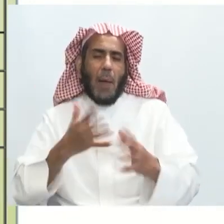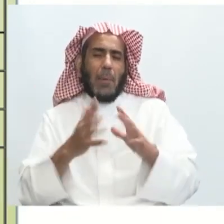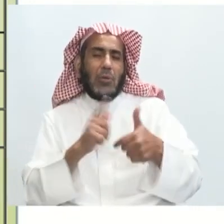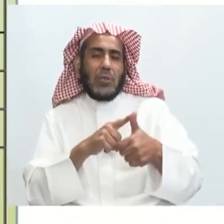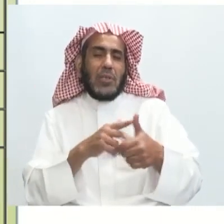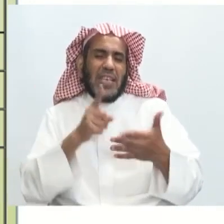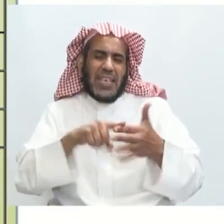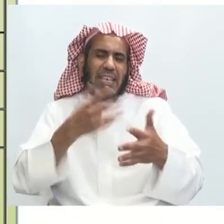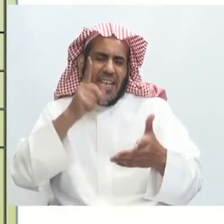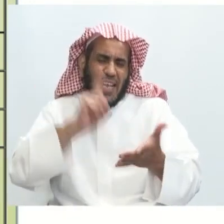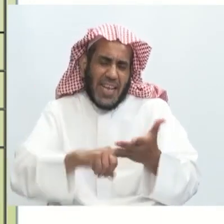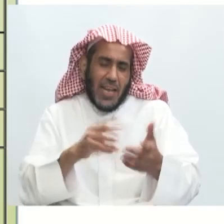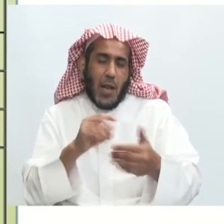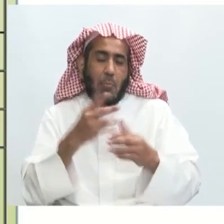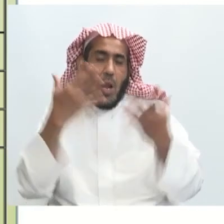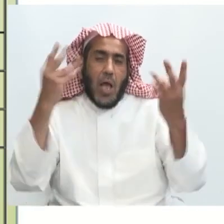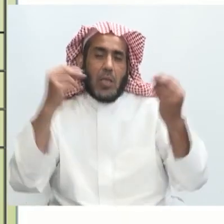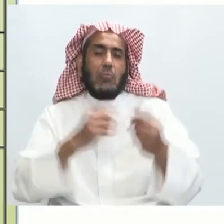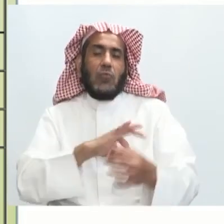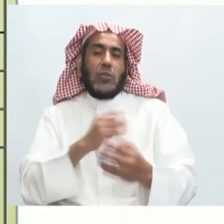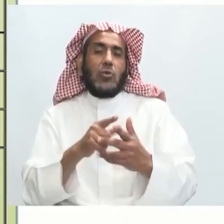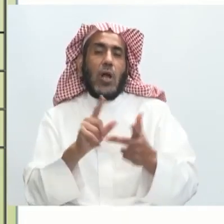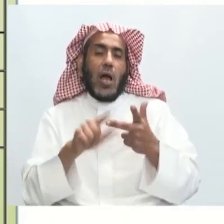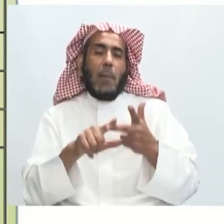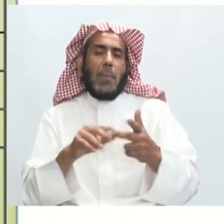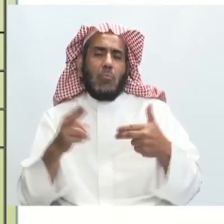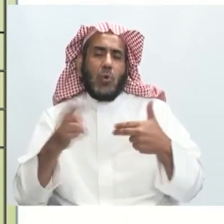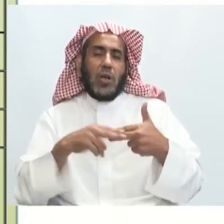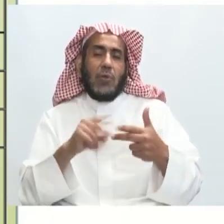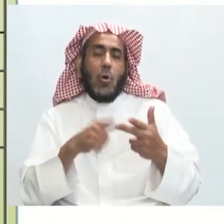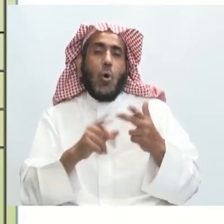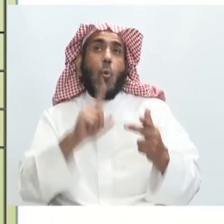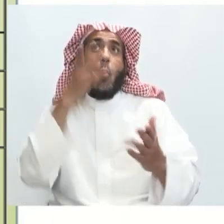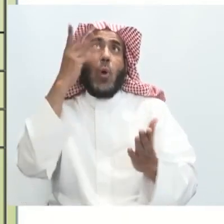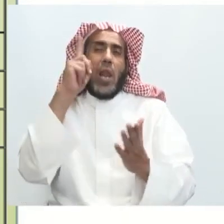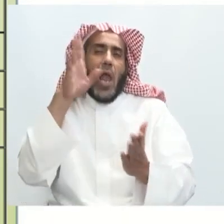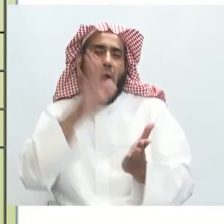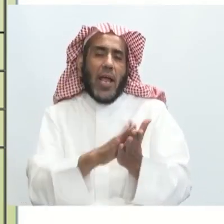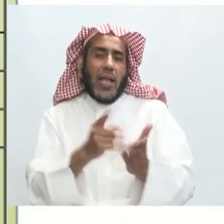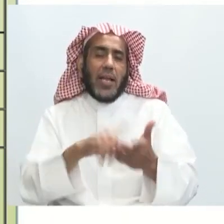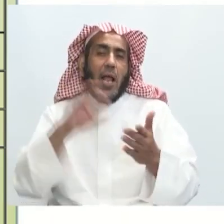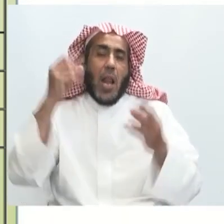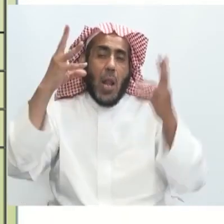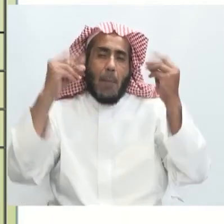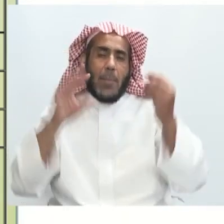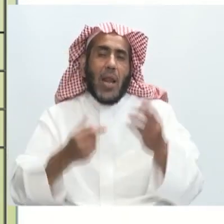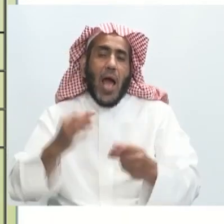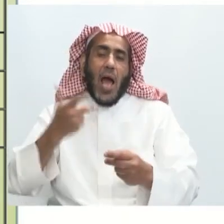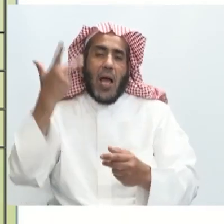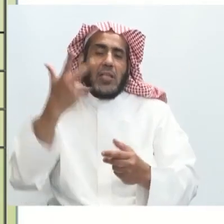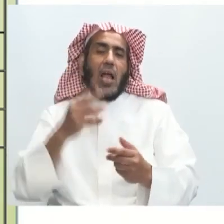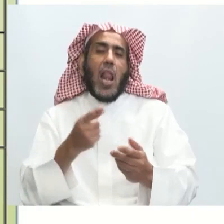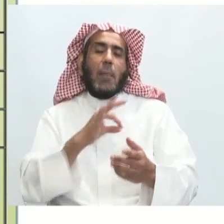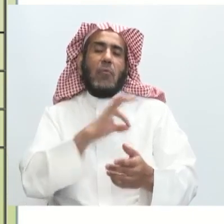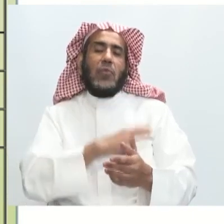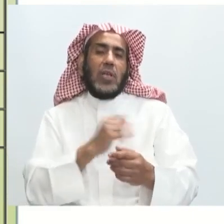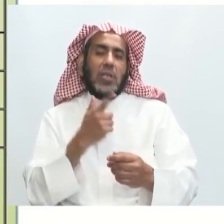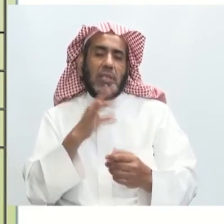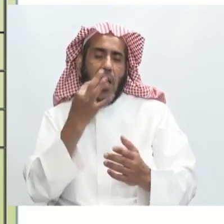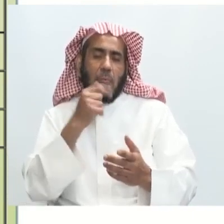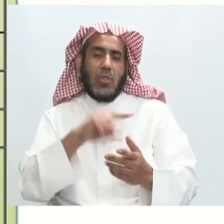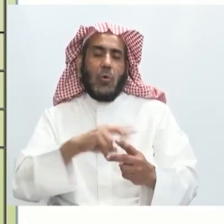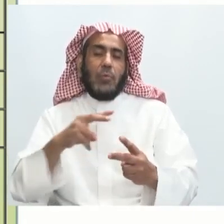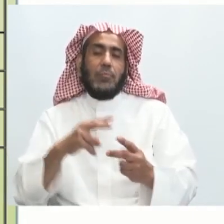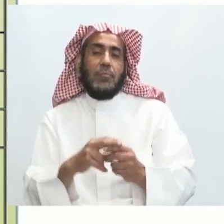المتردد نقول ان البلاغه مفيده للشعراء اما المنكر والله ان البلاغه لمفيده التزام الذوق